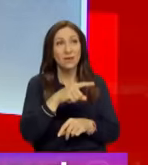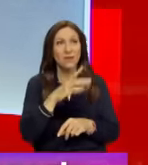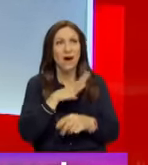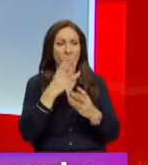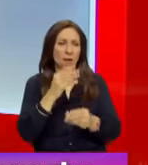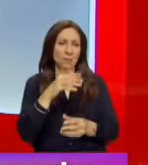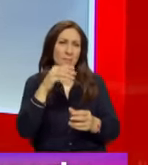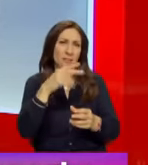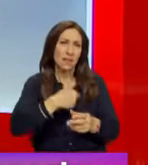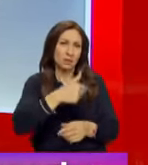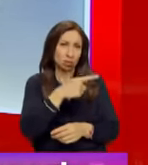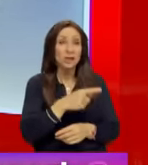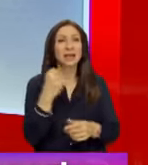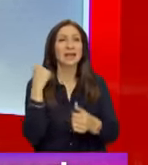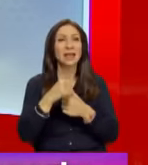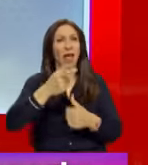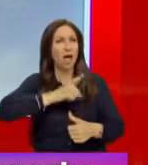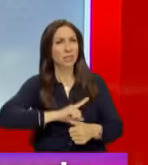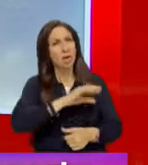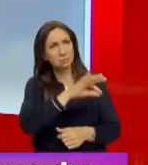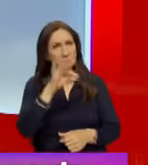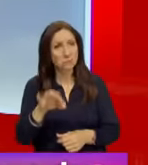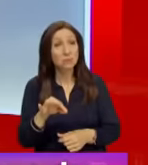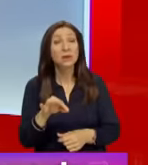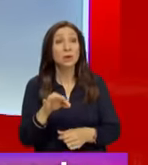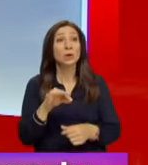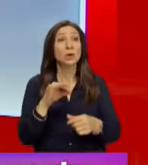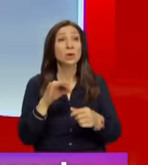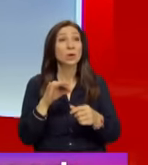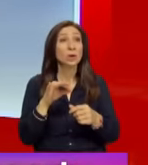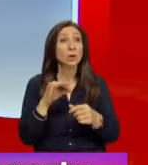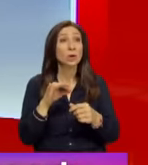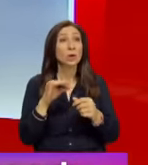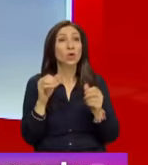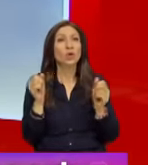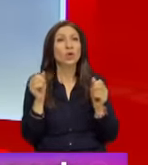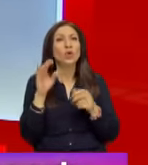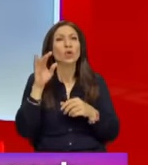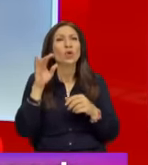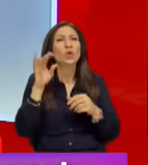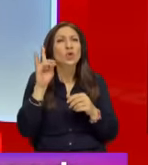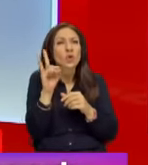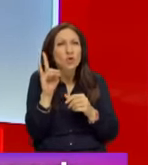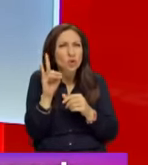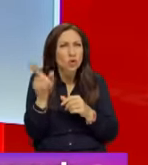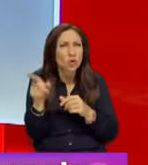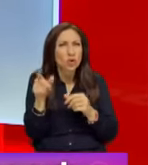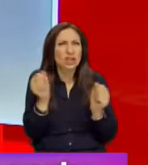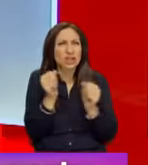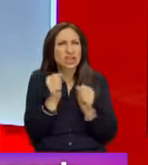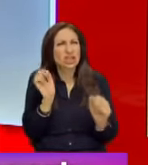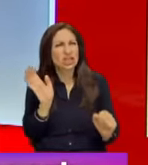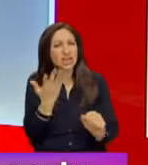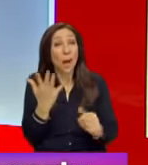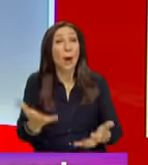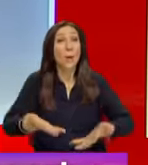mevcutta belediye başkanıydı ve yeniden aday gösterildi. Kurt kışı atlatır ama hani o ayazı da